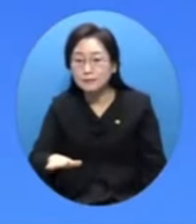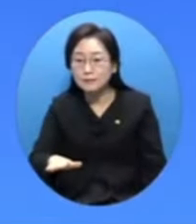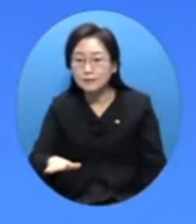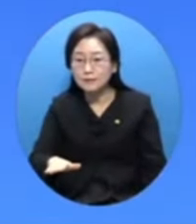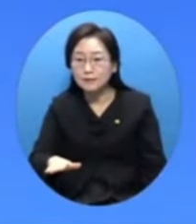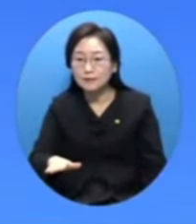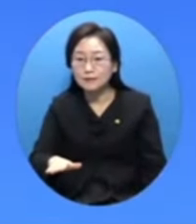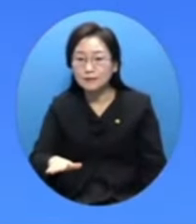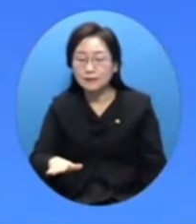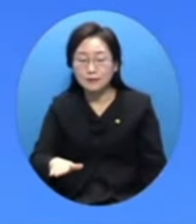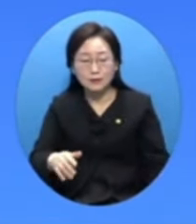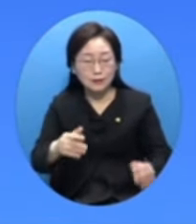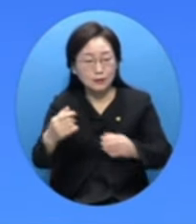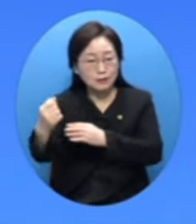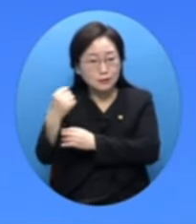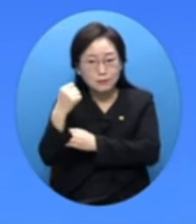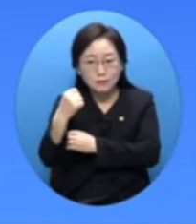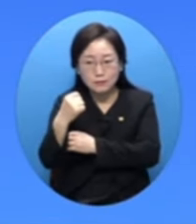저렇게 풍하는데